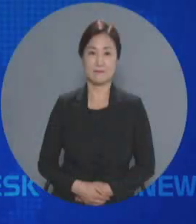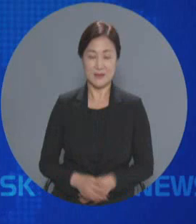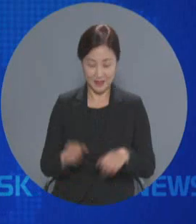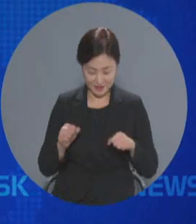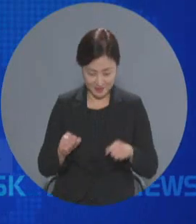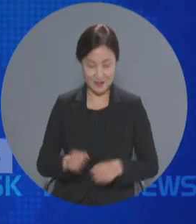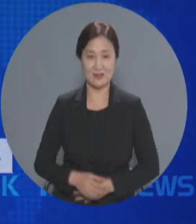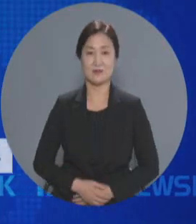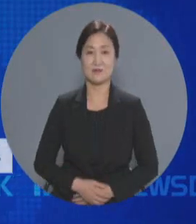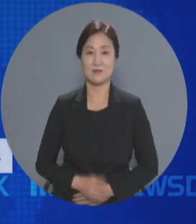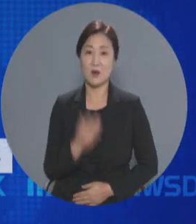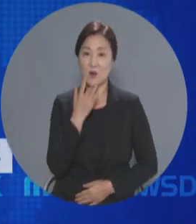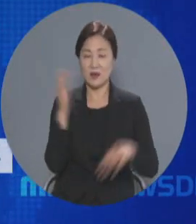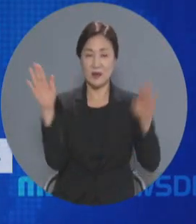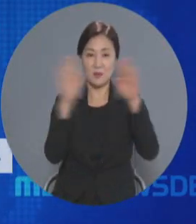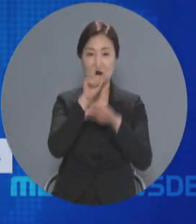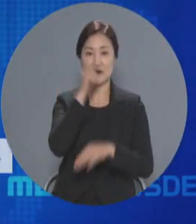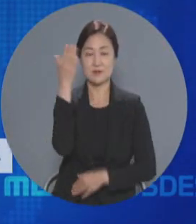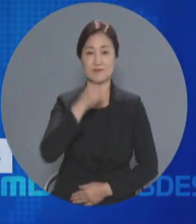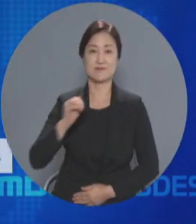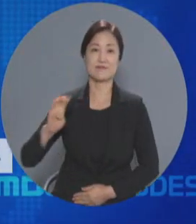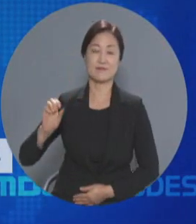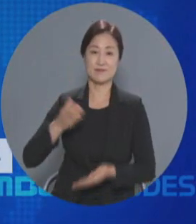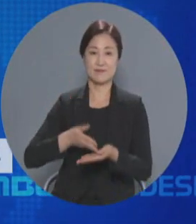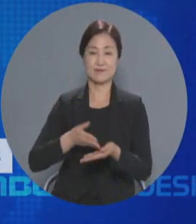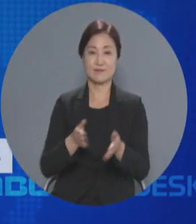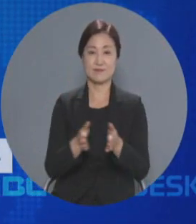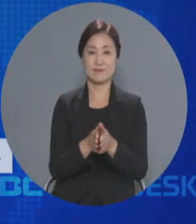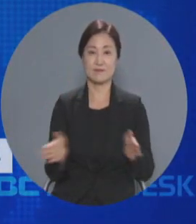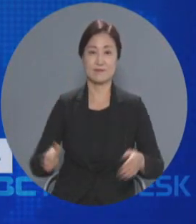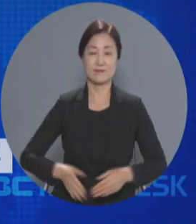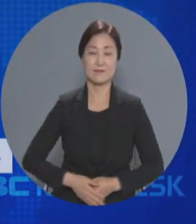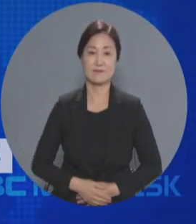여러분 안녕하십니까. 화요일 밤 여수 MBC 뉴스데스크입니다.